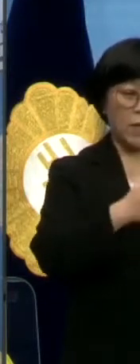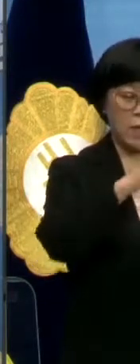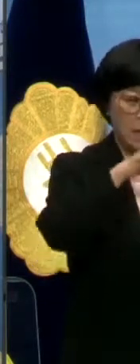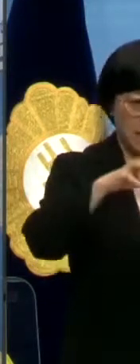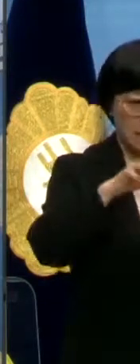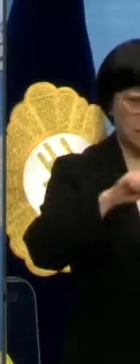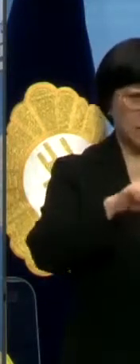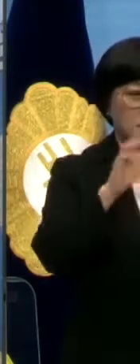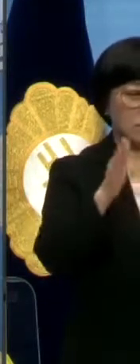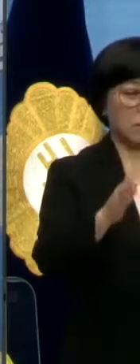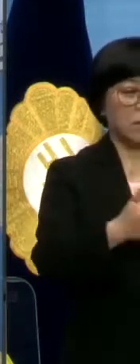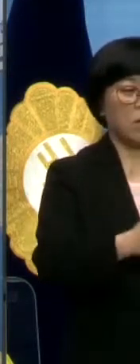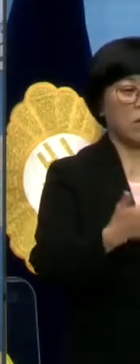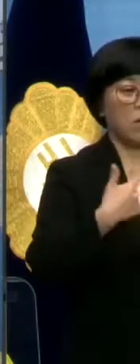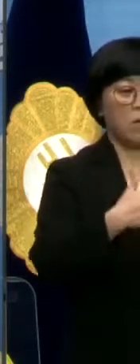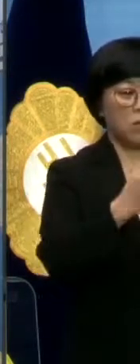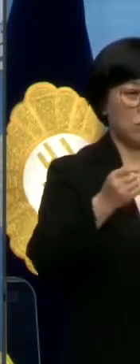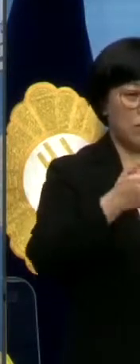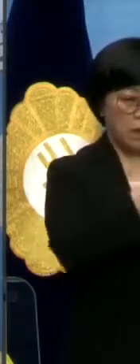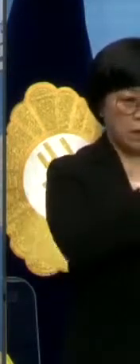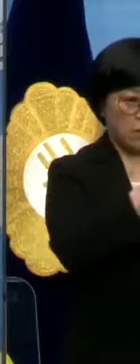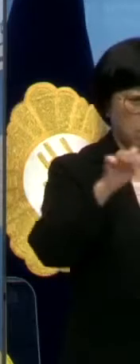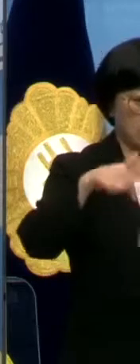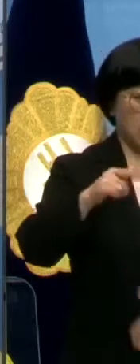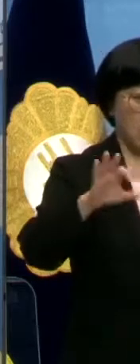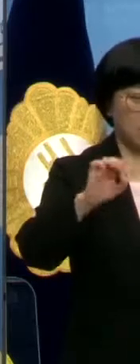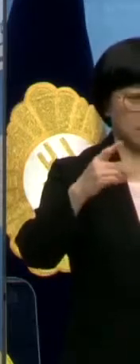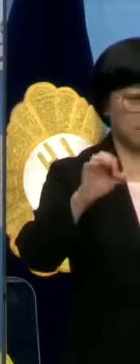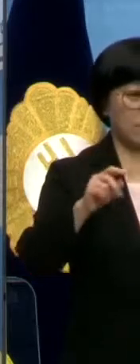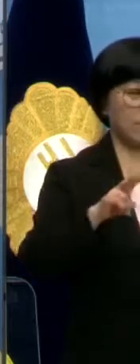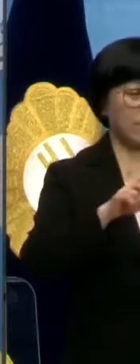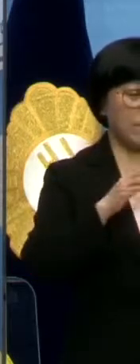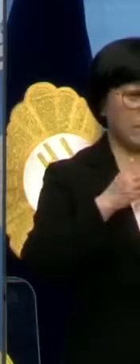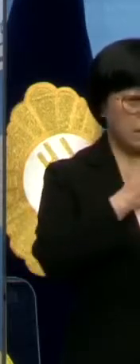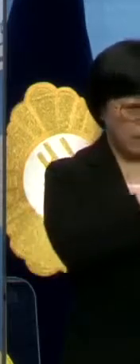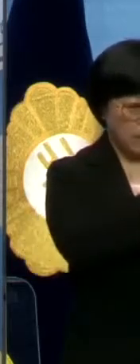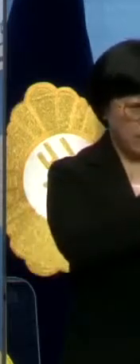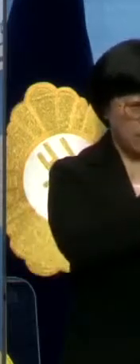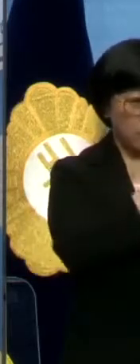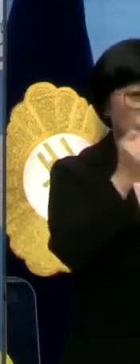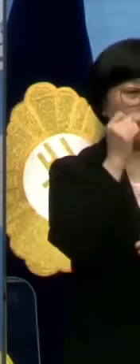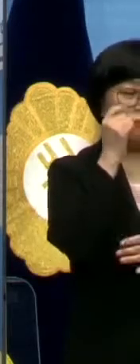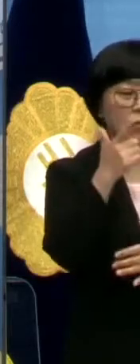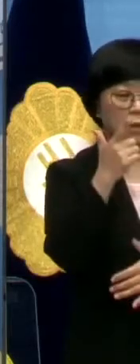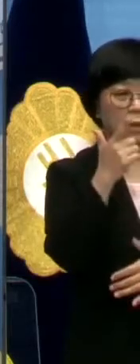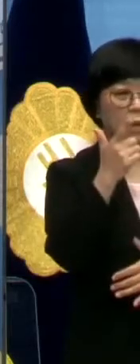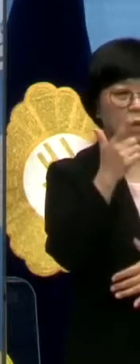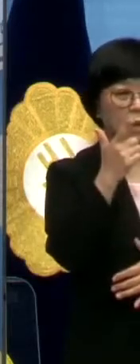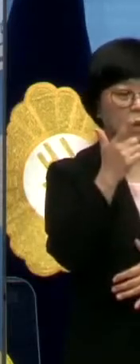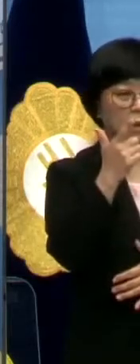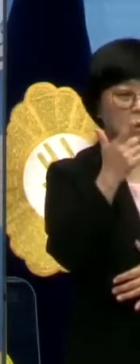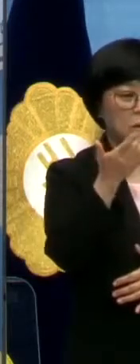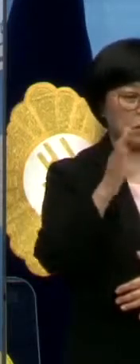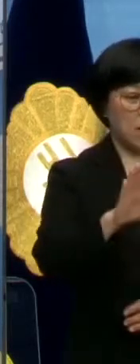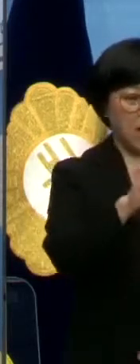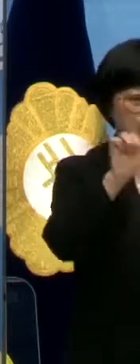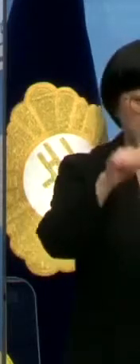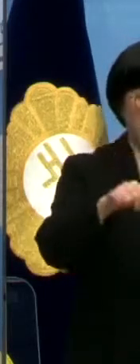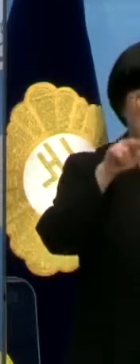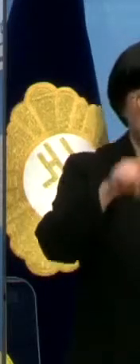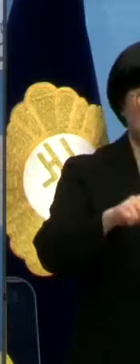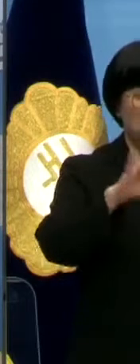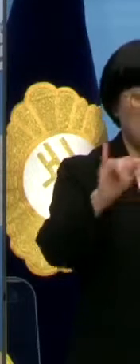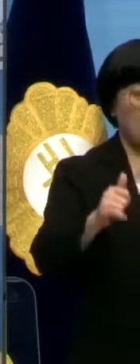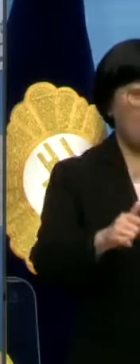말씀드리겠습니다. 제가 공동발의했고 강은미 의원이 대표발의한 안은 유예기간이 6개월입니다. 하지만 박주민